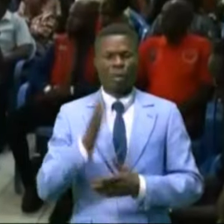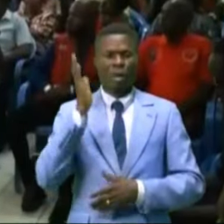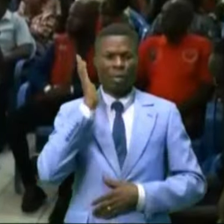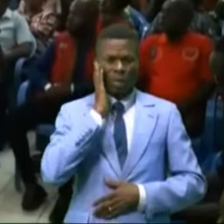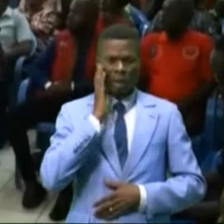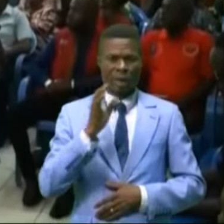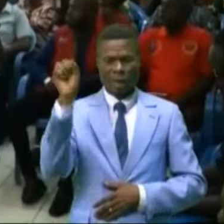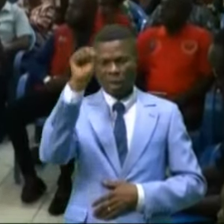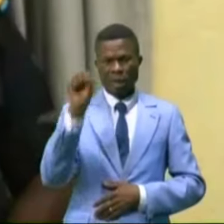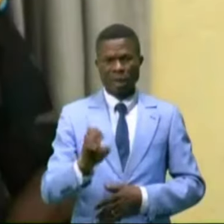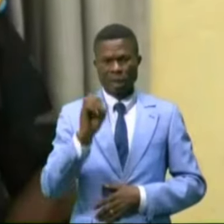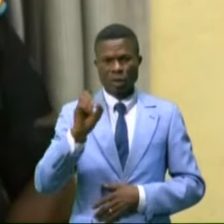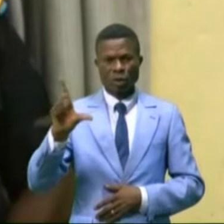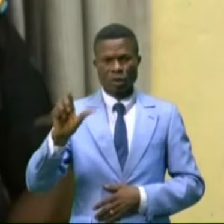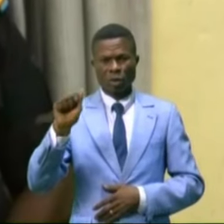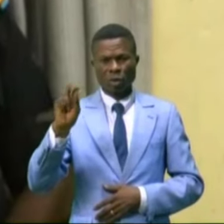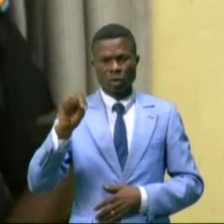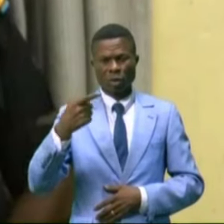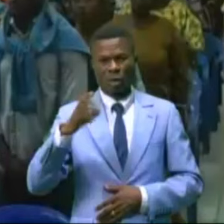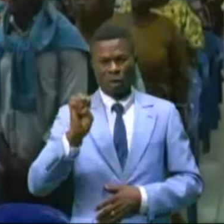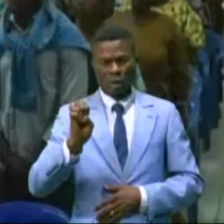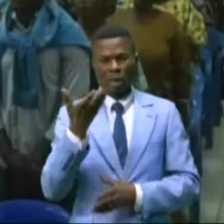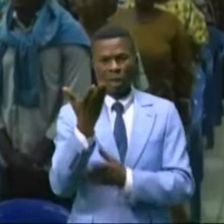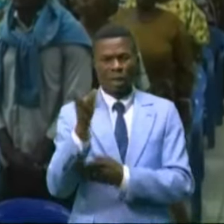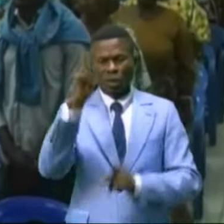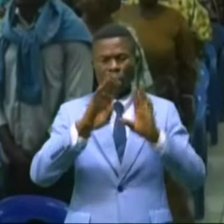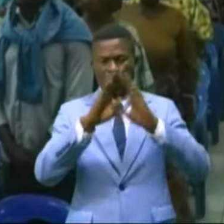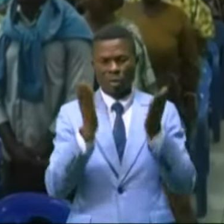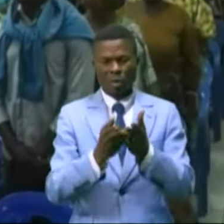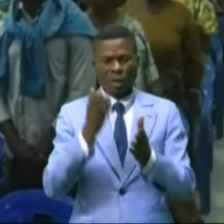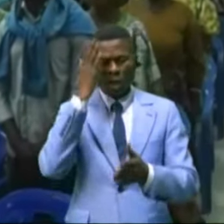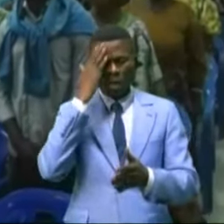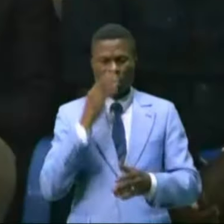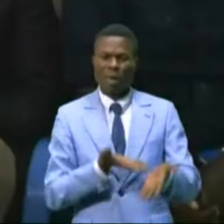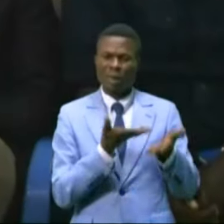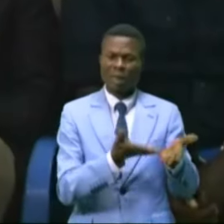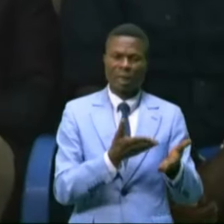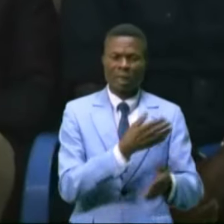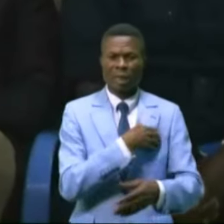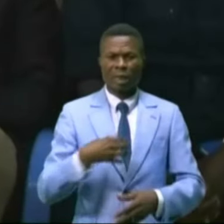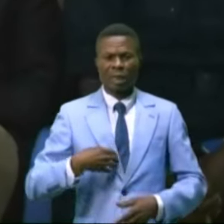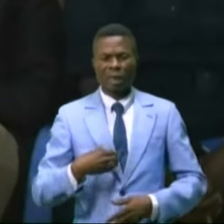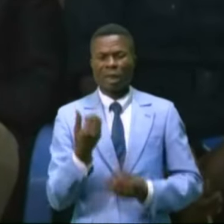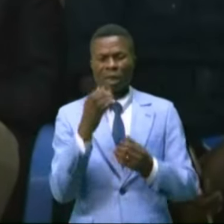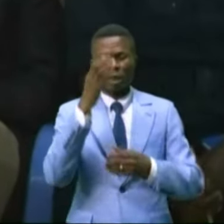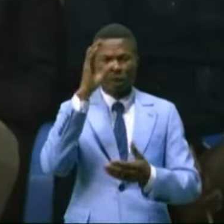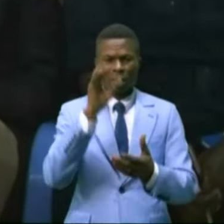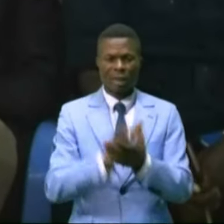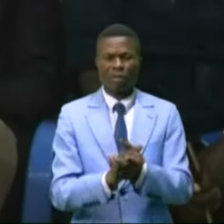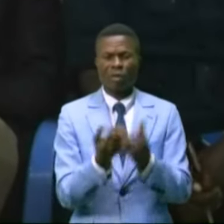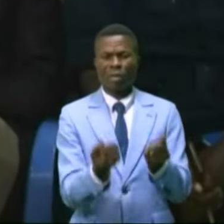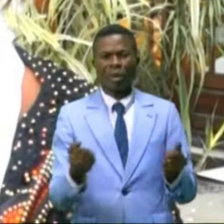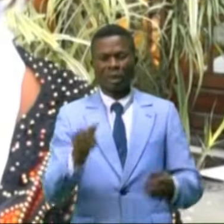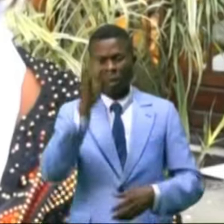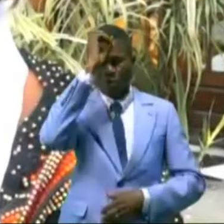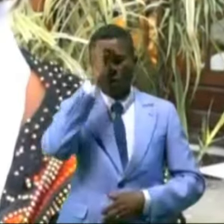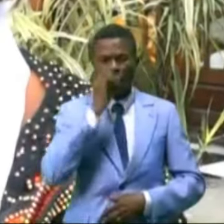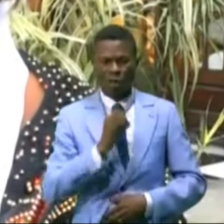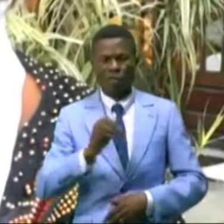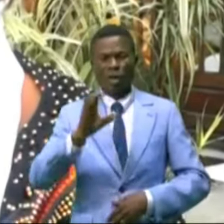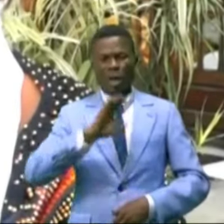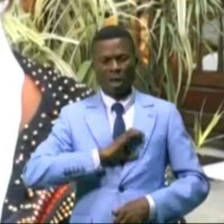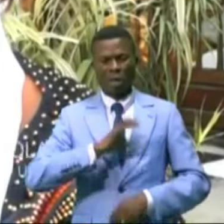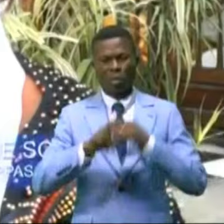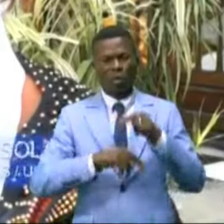a invité la population congolaise à penser aux orphelins veuves et enfants des militaires et policiers souvent oubliés nous